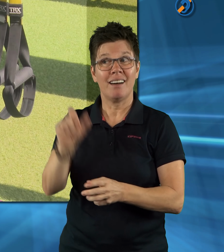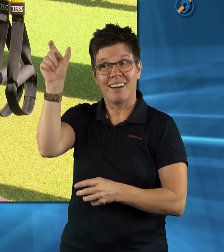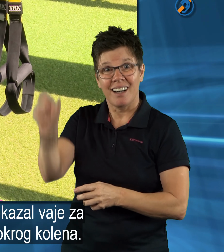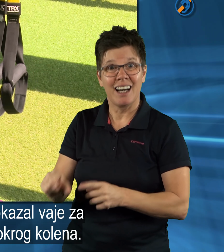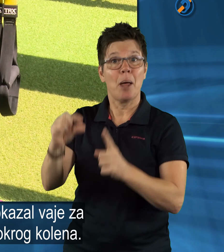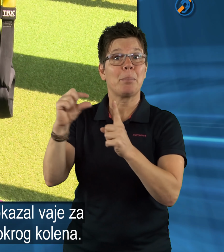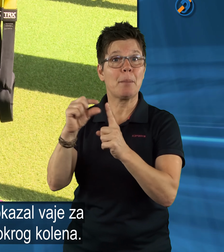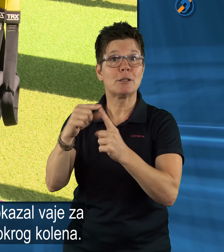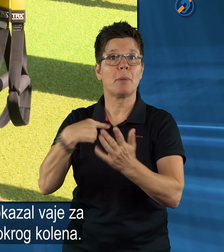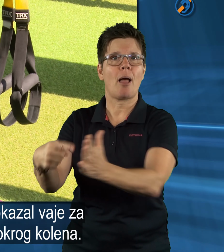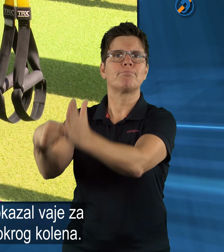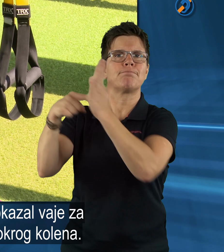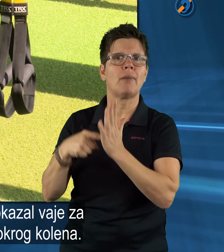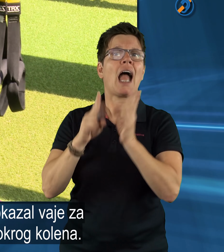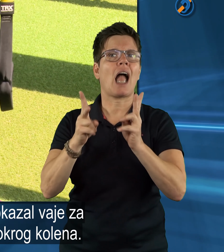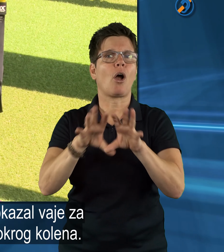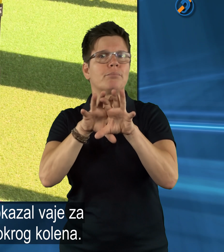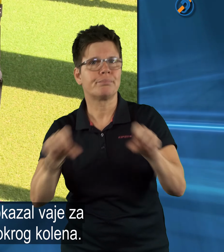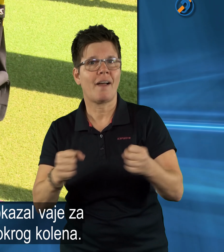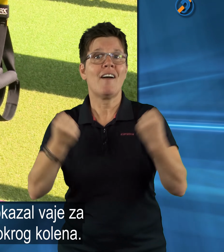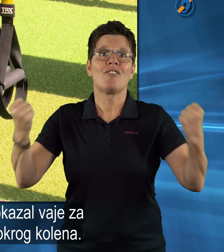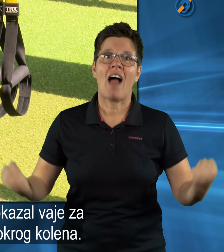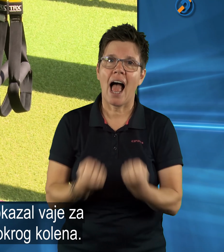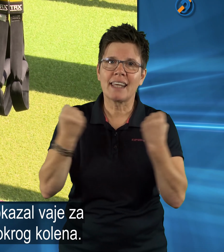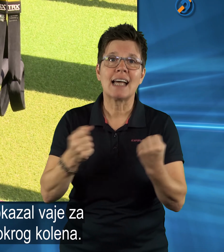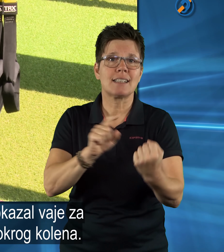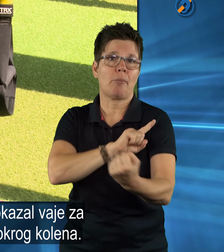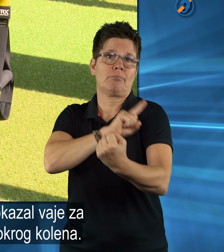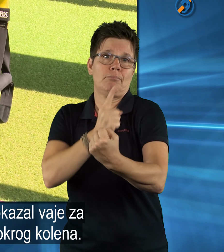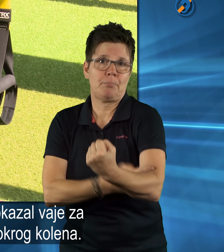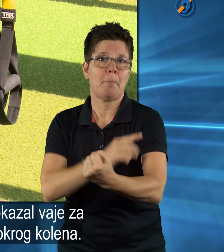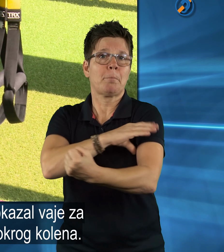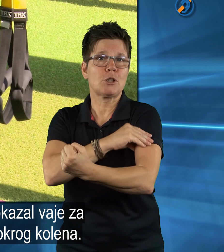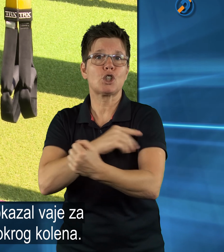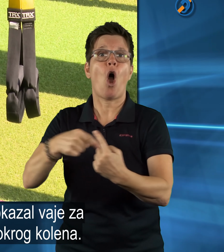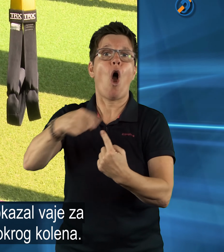Primož mi je pokazal vaje za krbitev mišic okrog kolena.